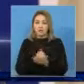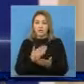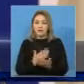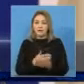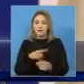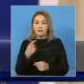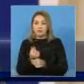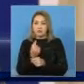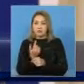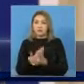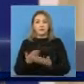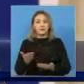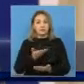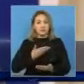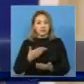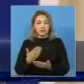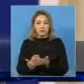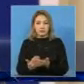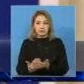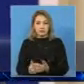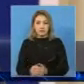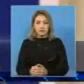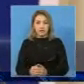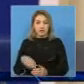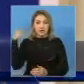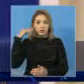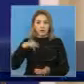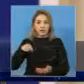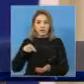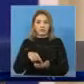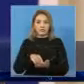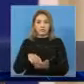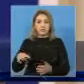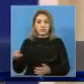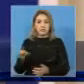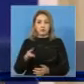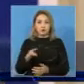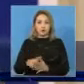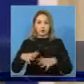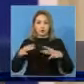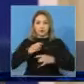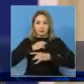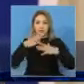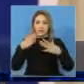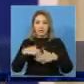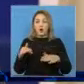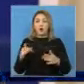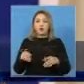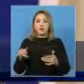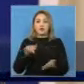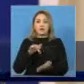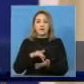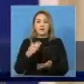бөлшегі ғана. Енді біздің ұстанымымыз Ақтөбе қаласы республикадағы ірі мәдени